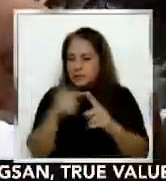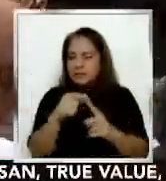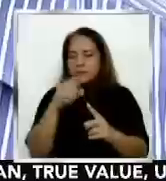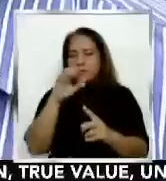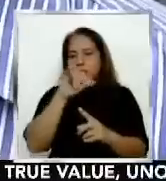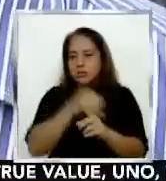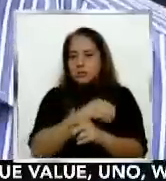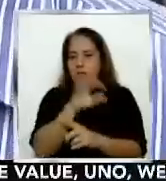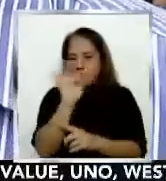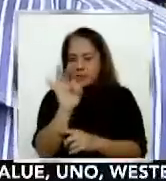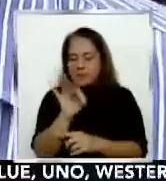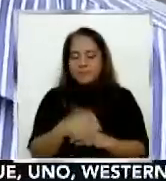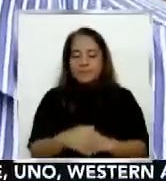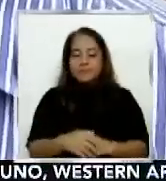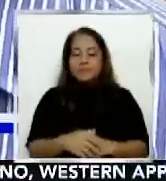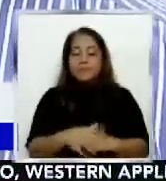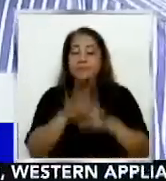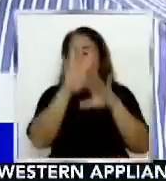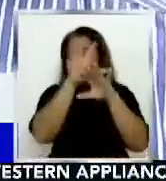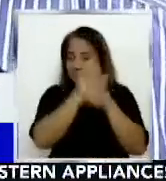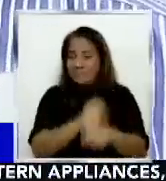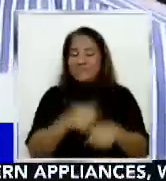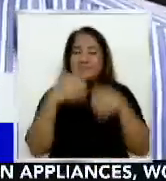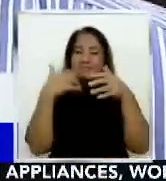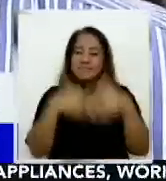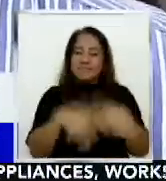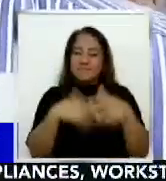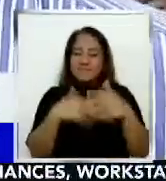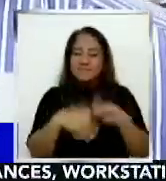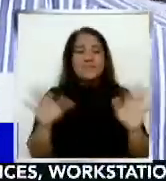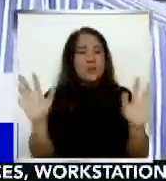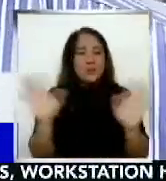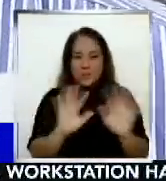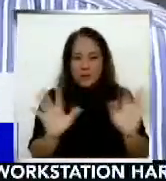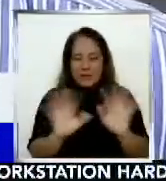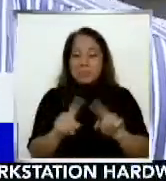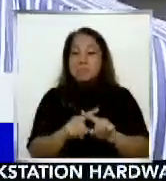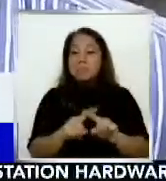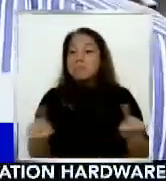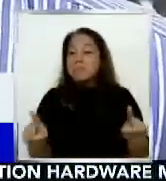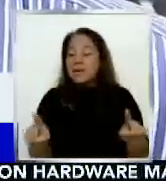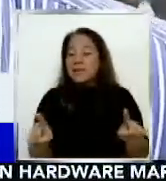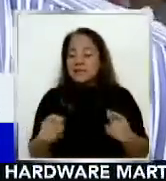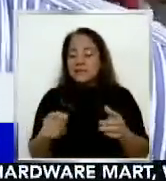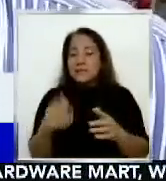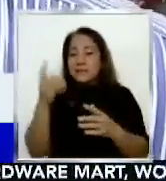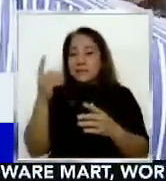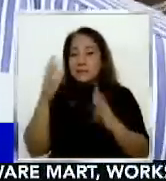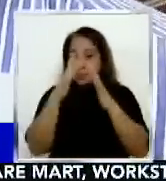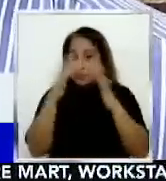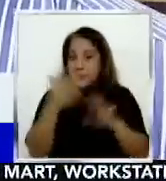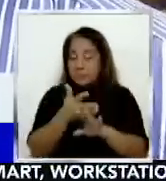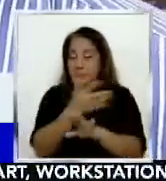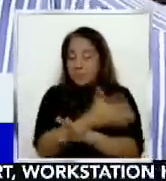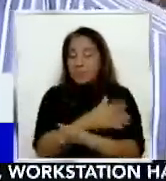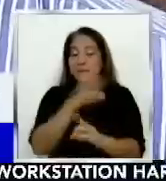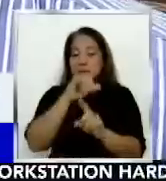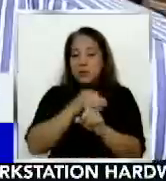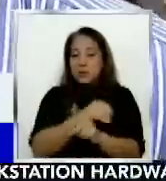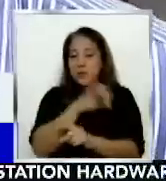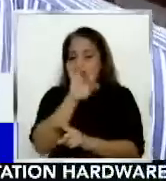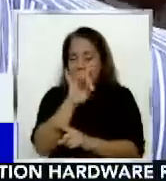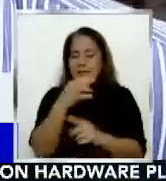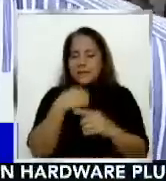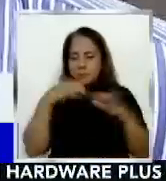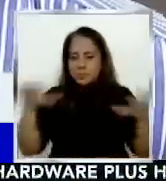yung ating tradisyonal na prosesyon, subalit sa araw bago ang kapistahan, January 8, may misa po sa ating gabi